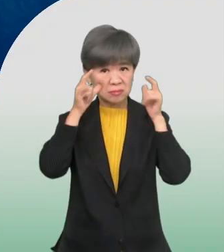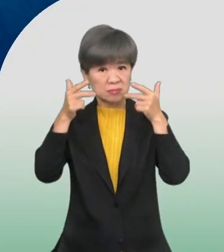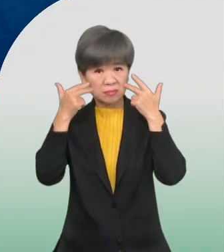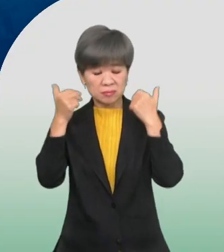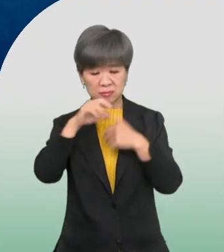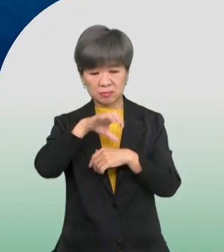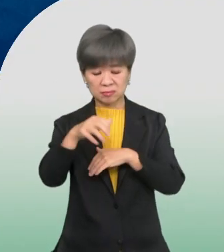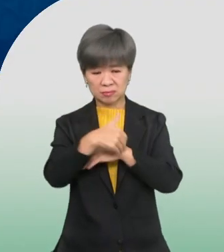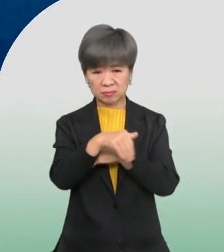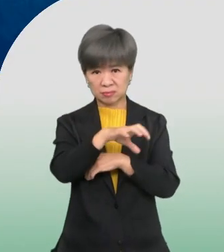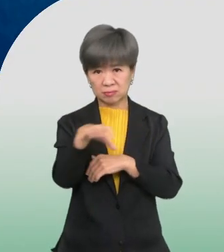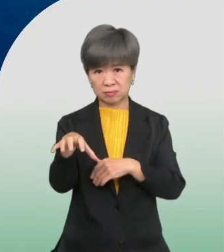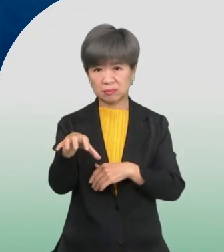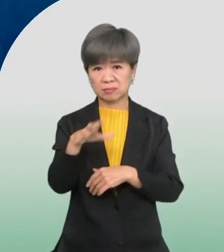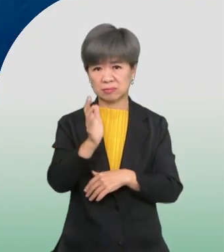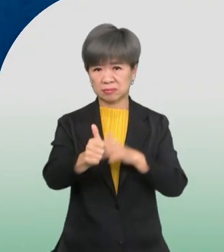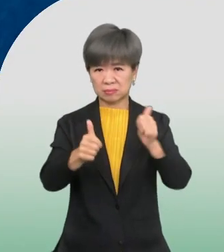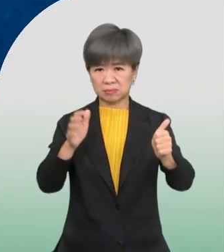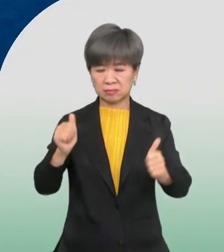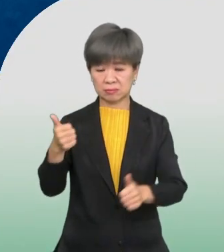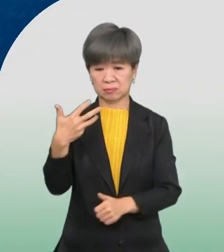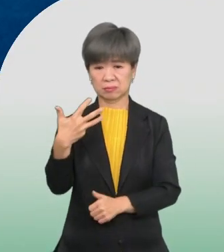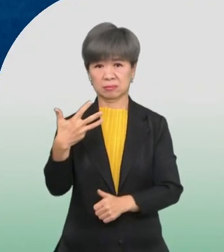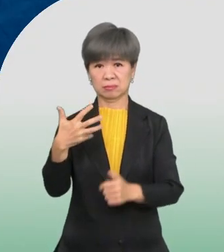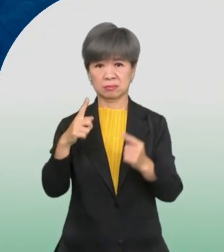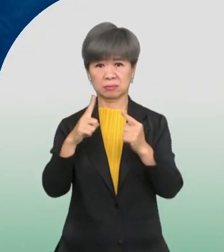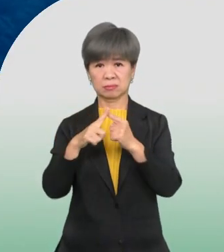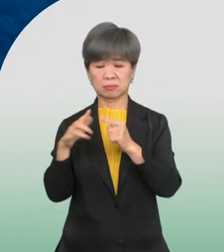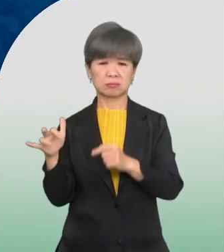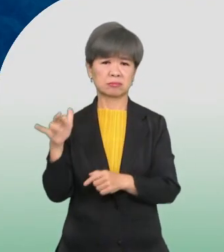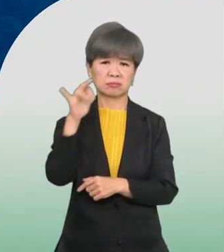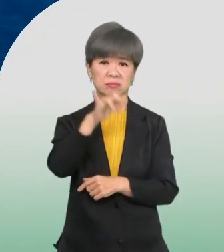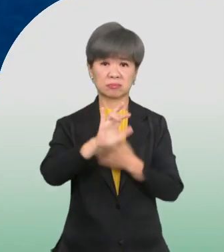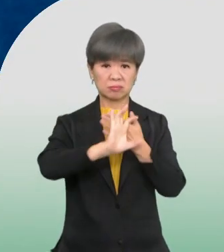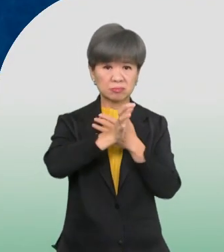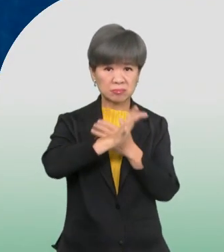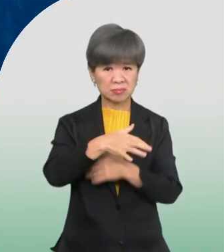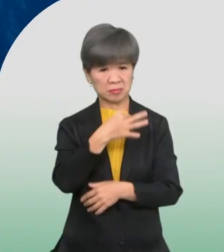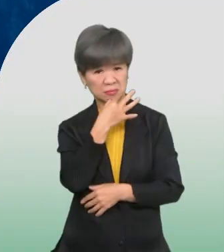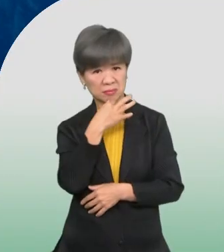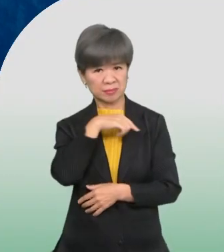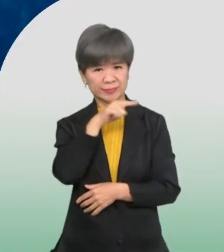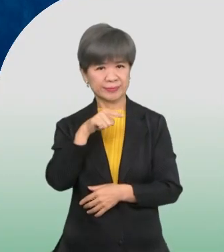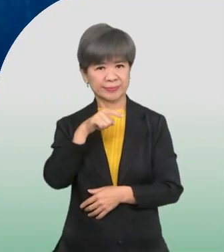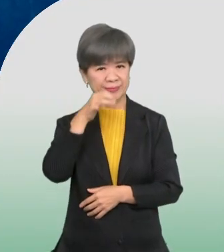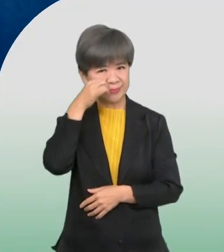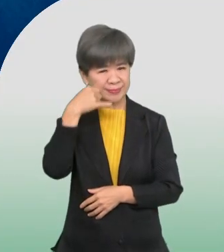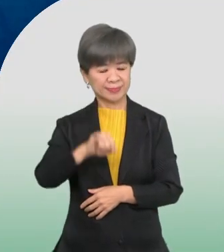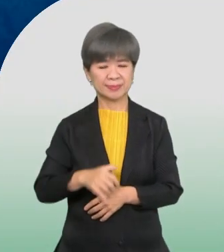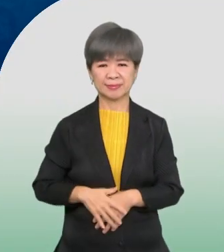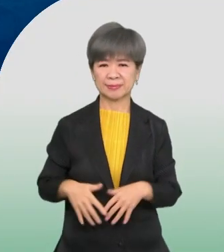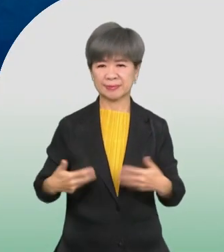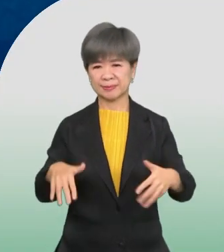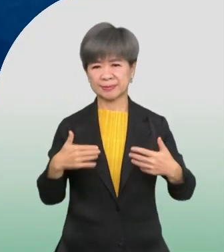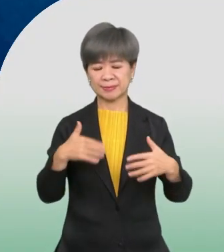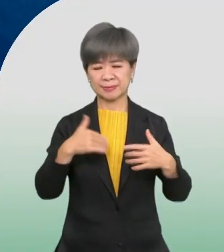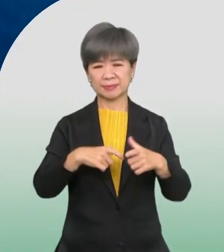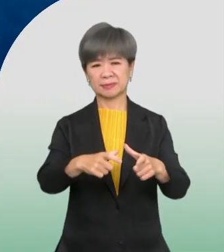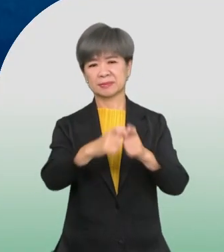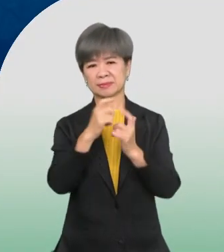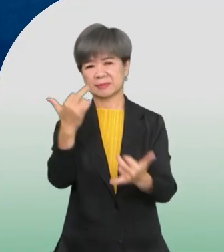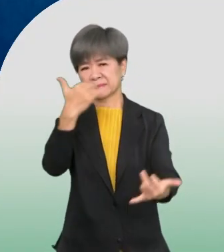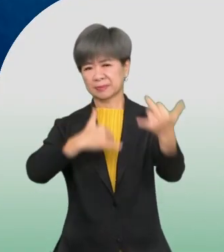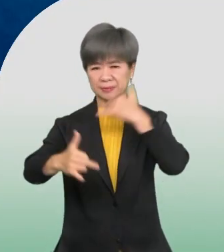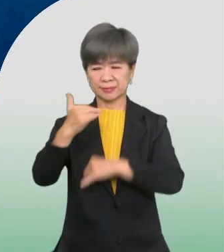个乡镇市中，两下独立归位。主讲讲大家为年会安样唔好，记得都集体